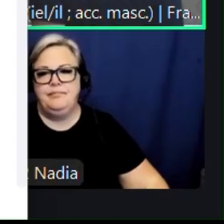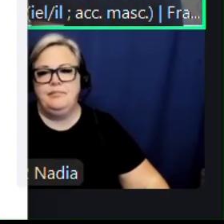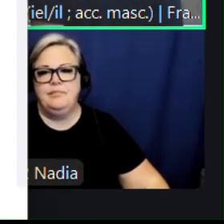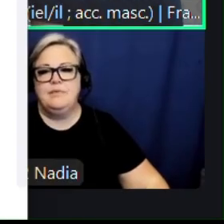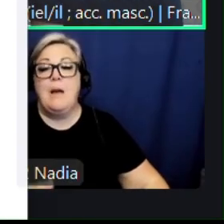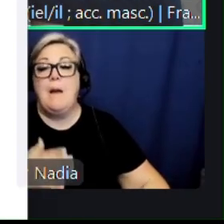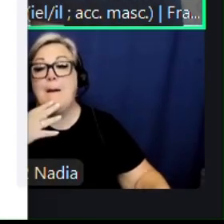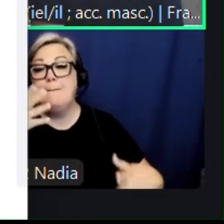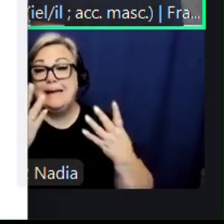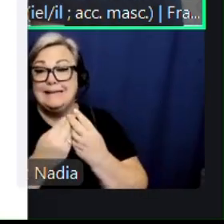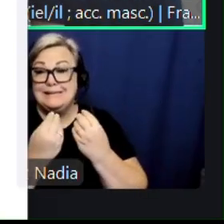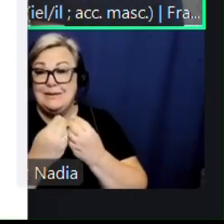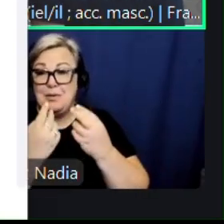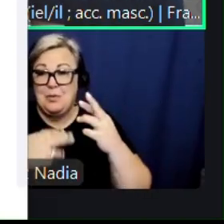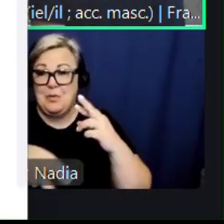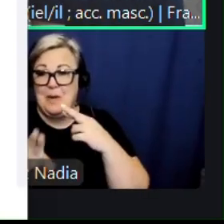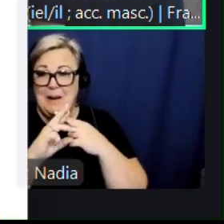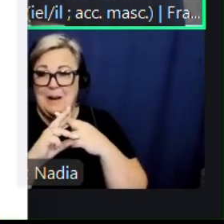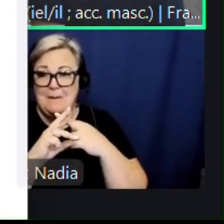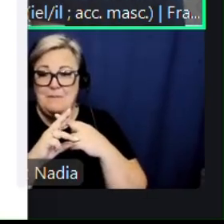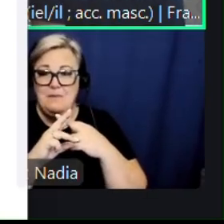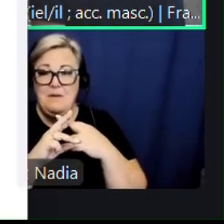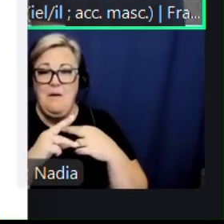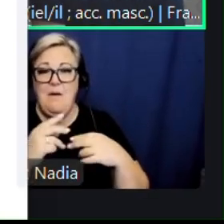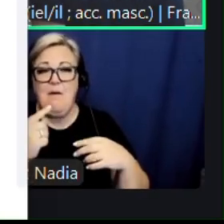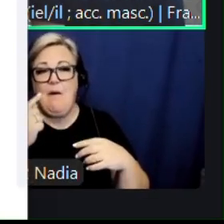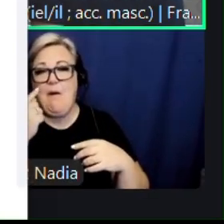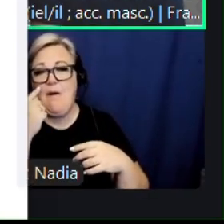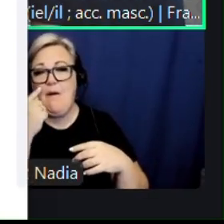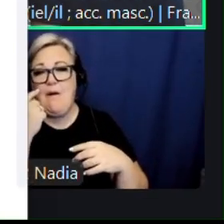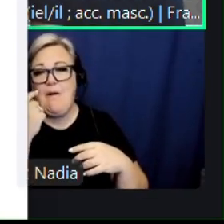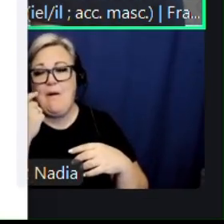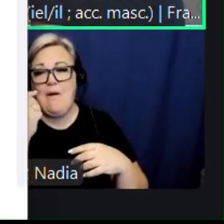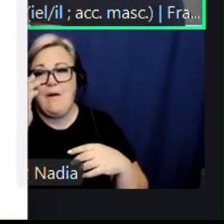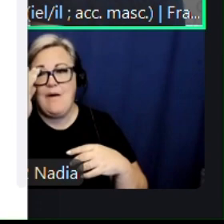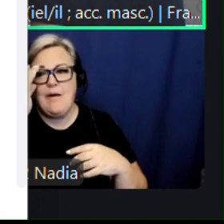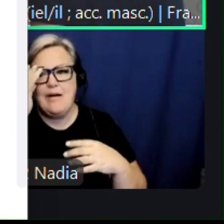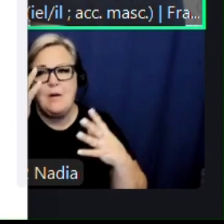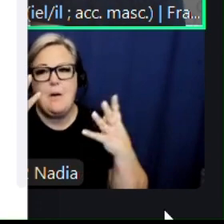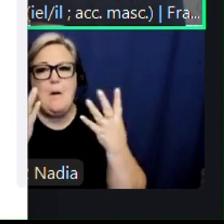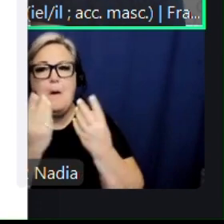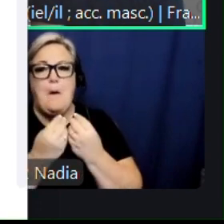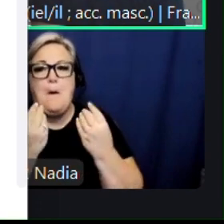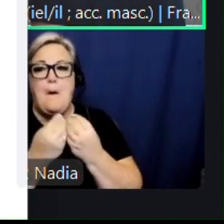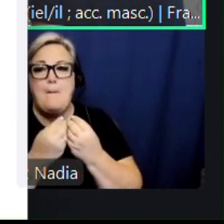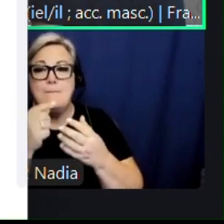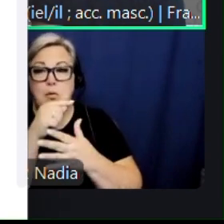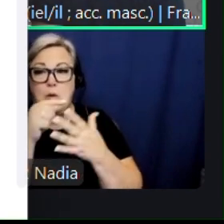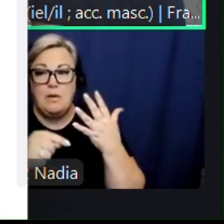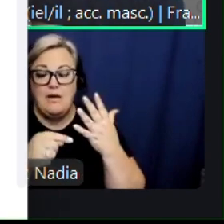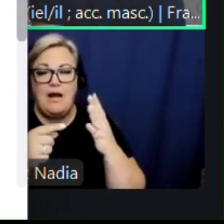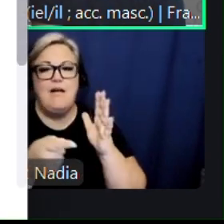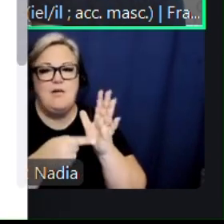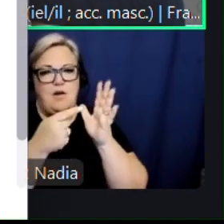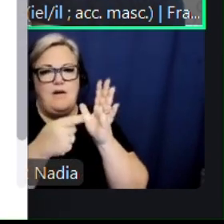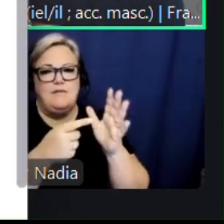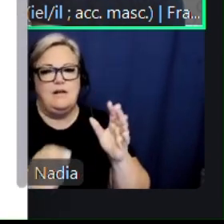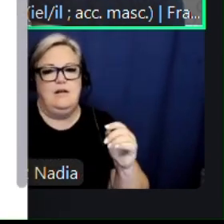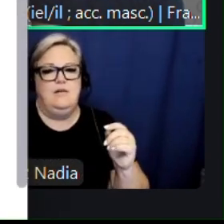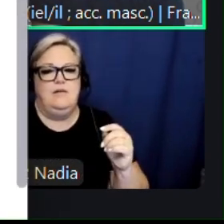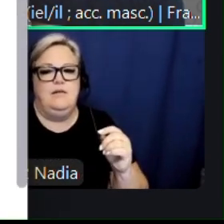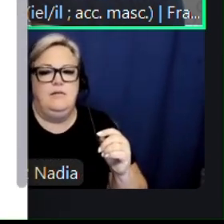Mais merci beaucoup d'avoir répondu. On verra, il y a beaucoup de ces éléments qui vont revenir dans un